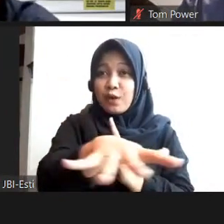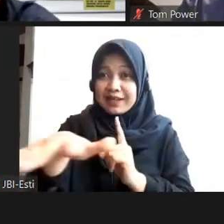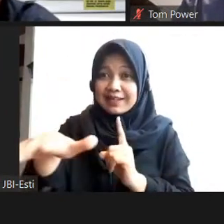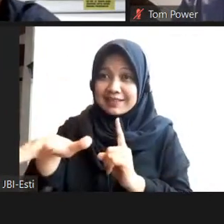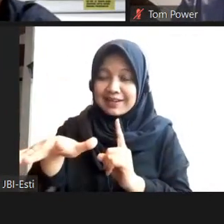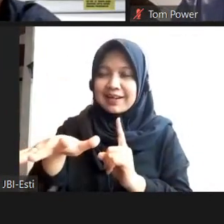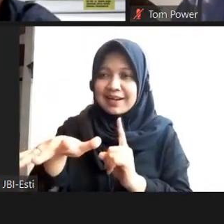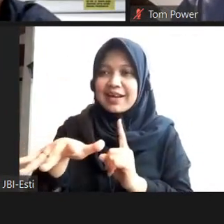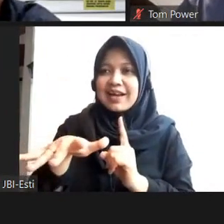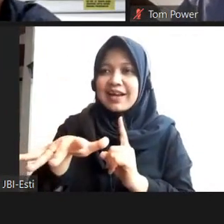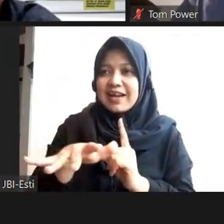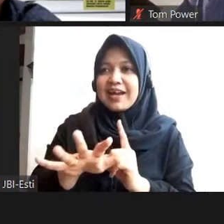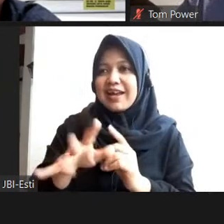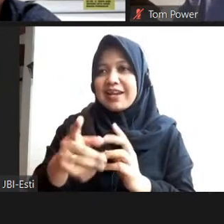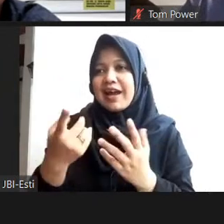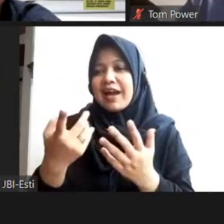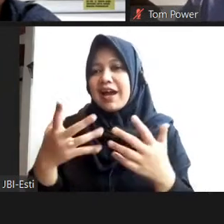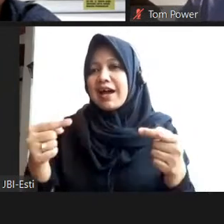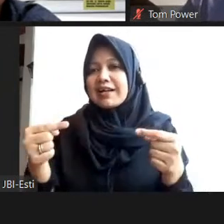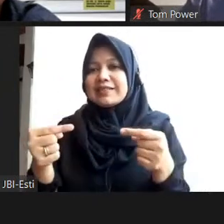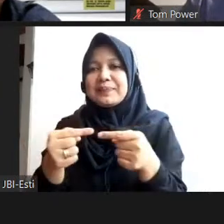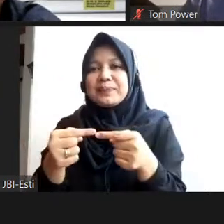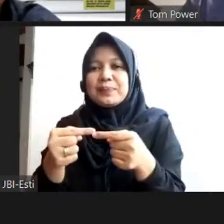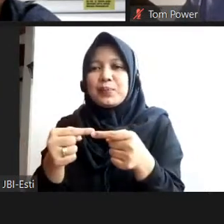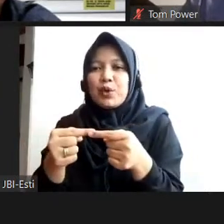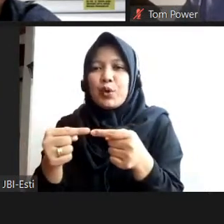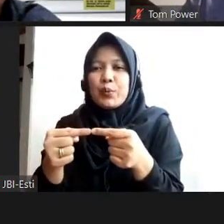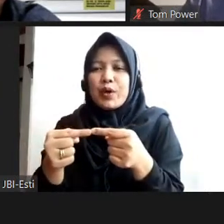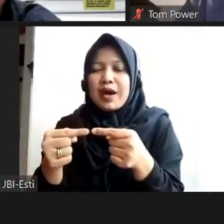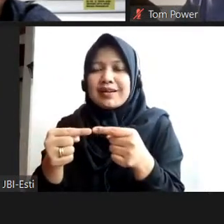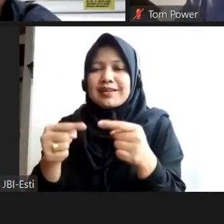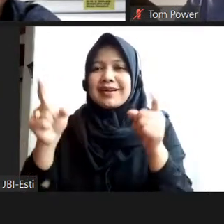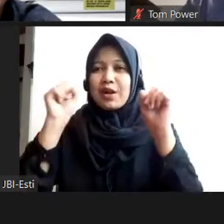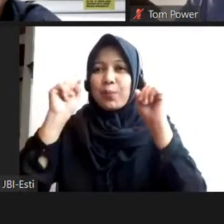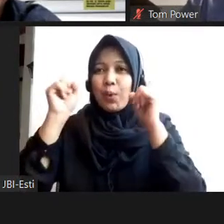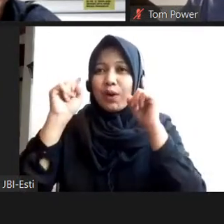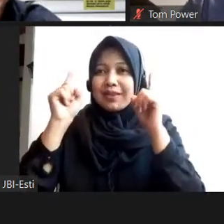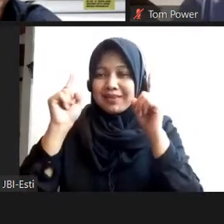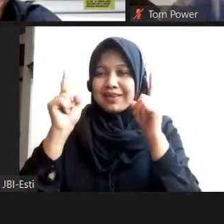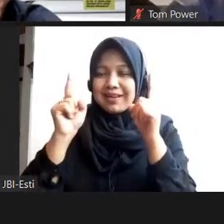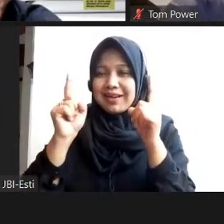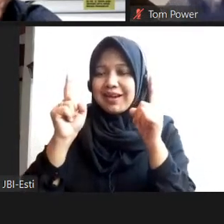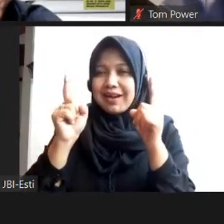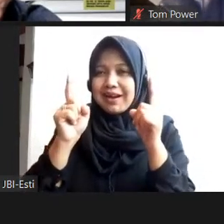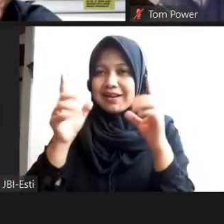erat kaitannya dengan political, situasi politik ya, political influencer dalam konteks